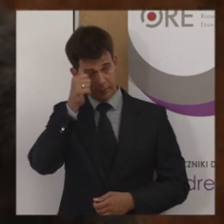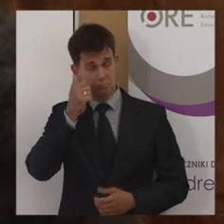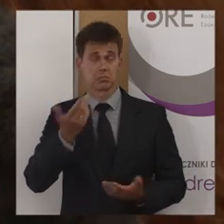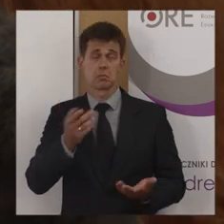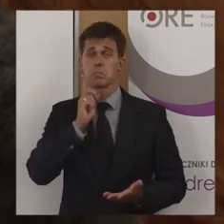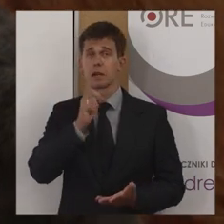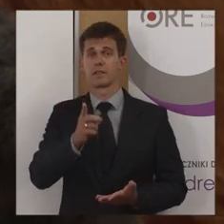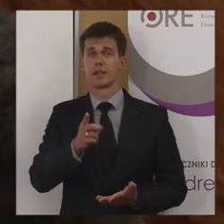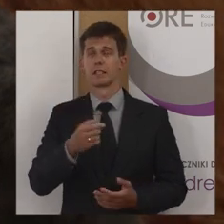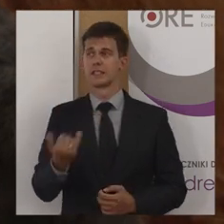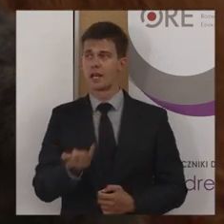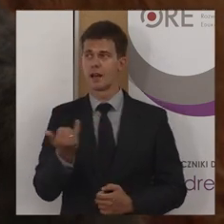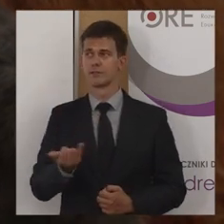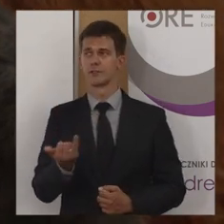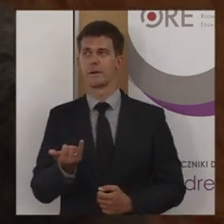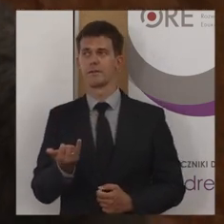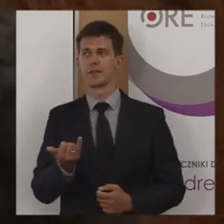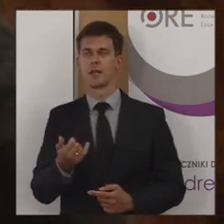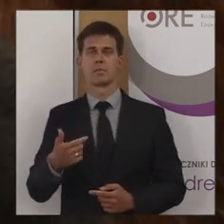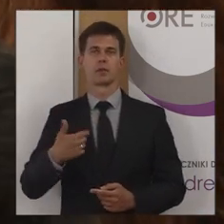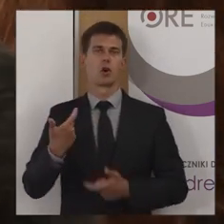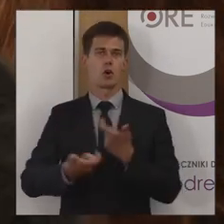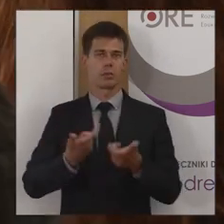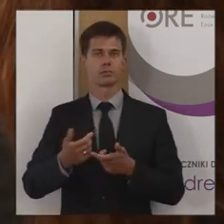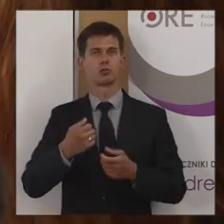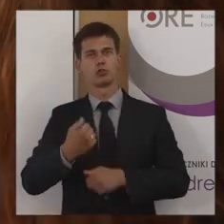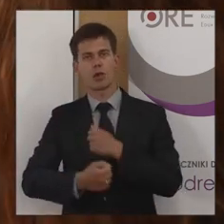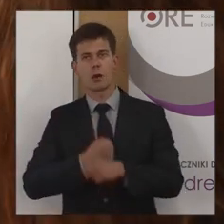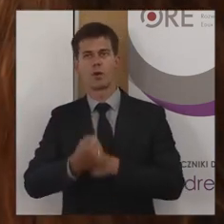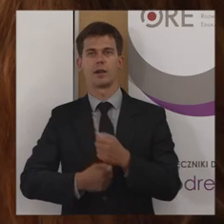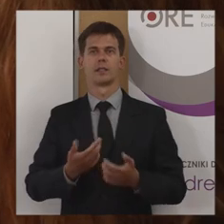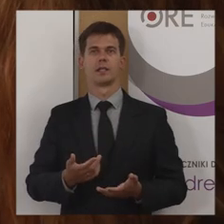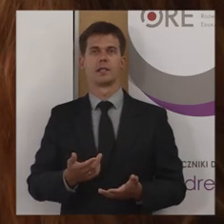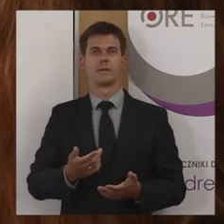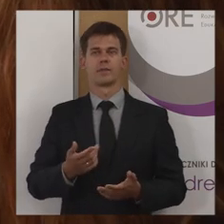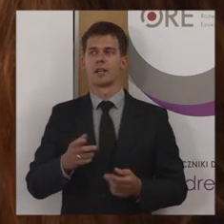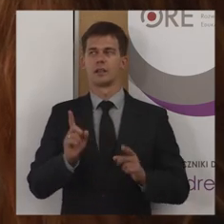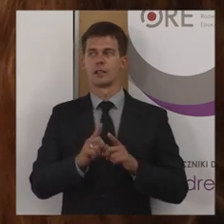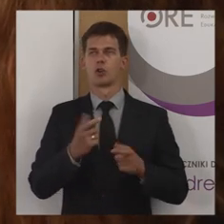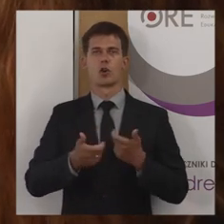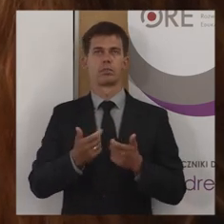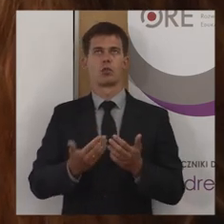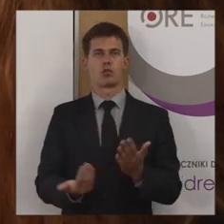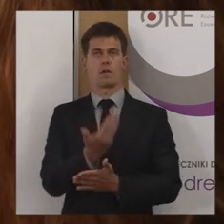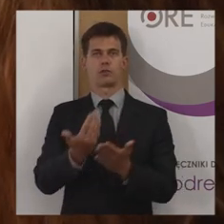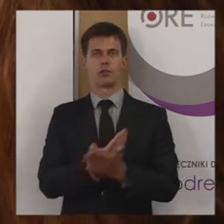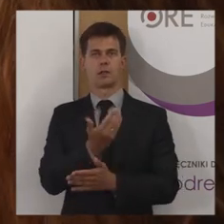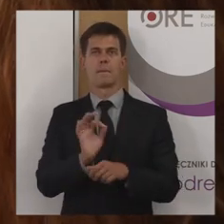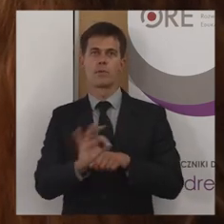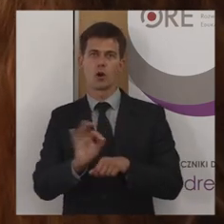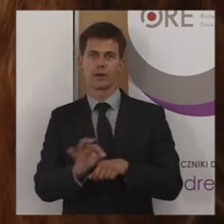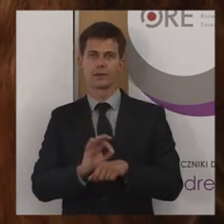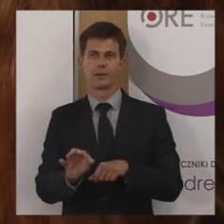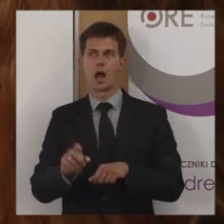że zwykle działamy nawet w takich bardzo innowacyjnych projektach w ramach